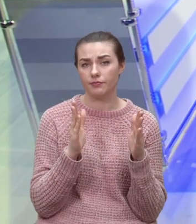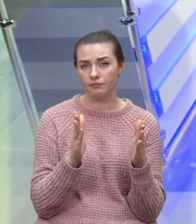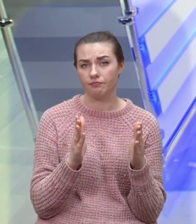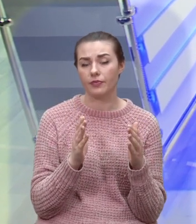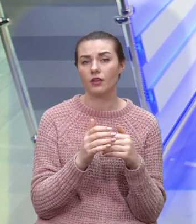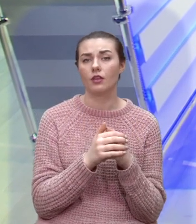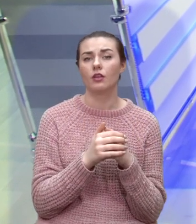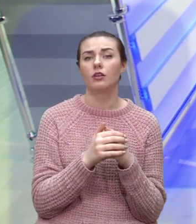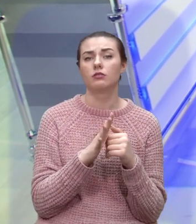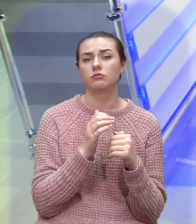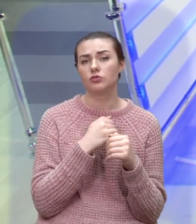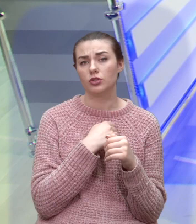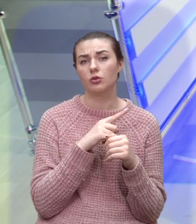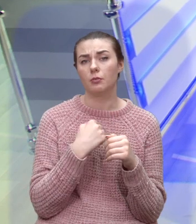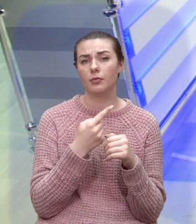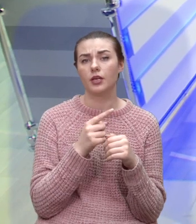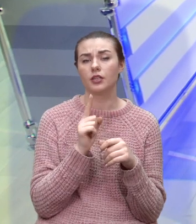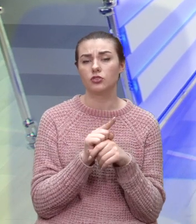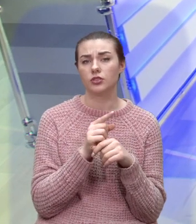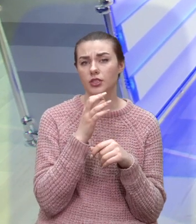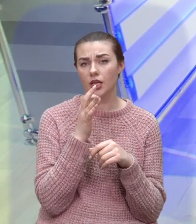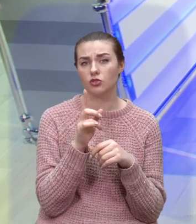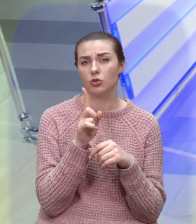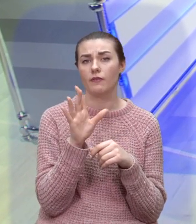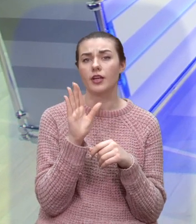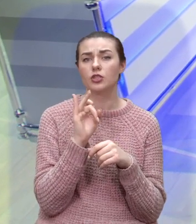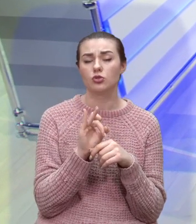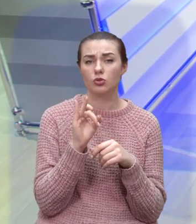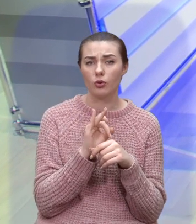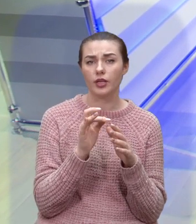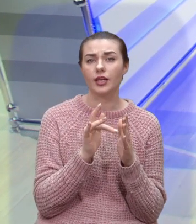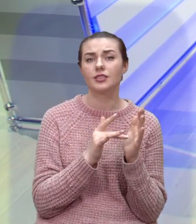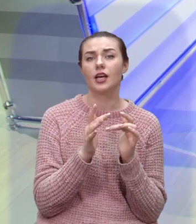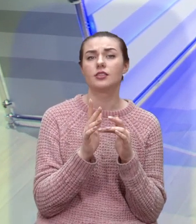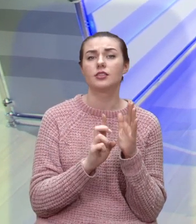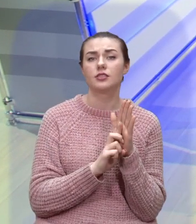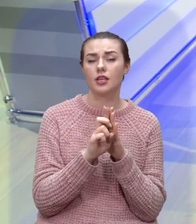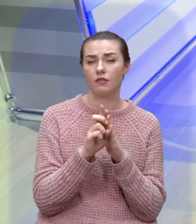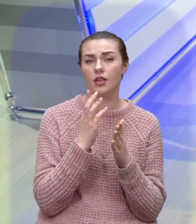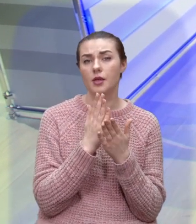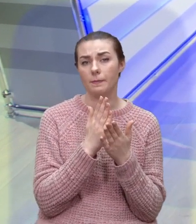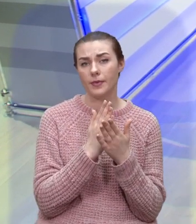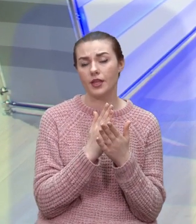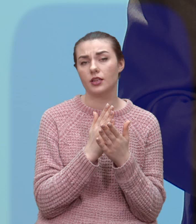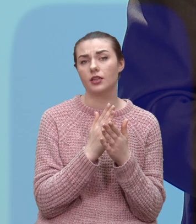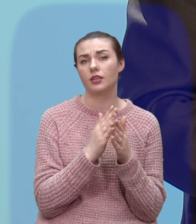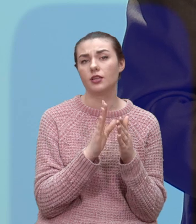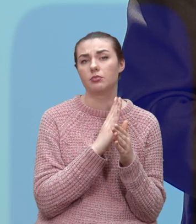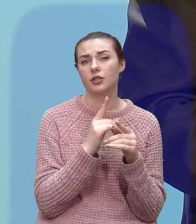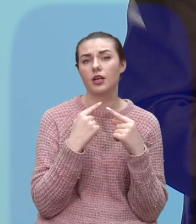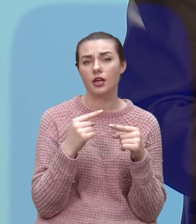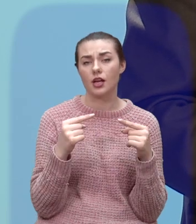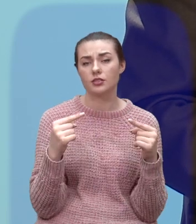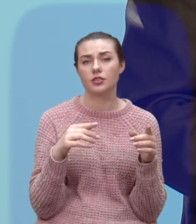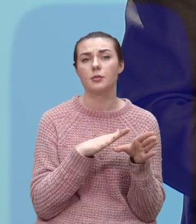ключе сожалению мы вынуждены признать что в истории христианской церкви имело место